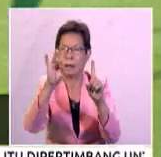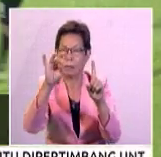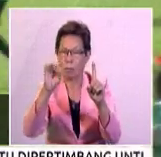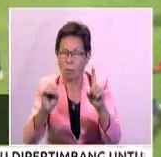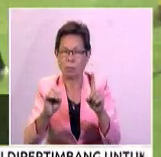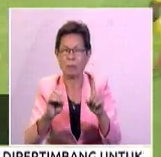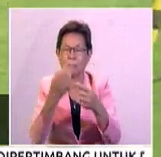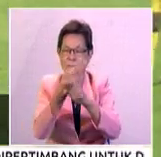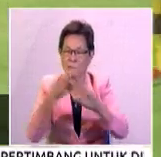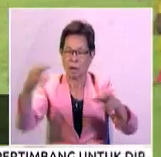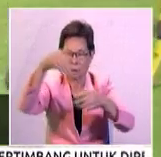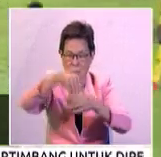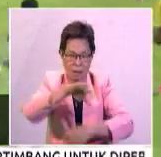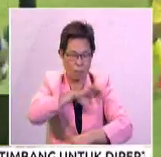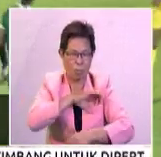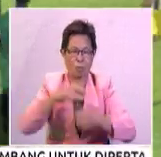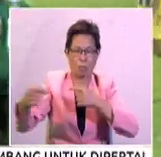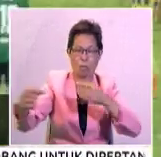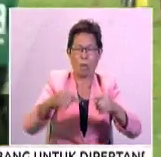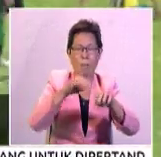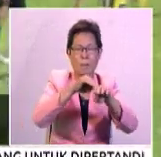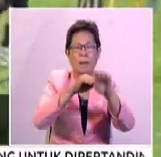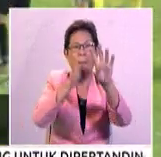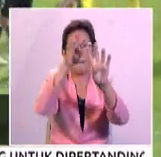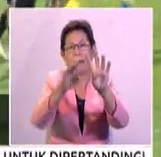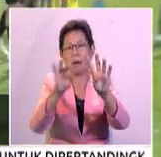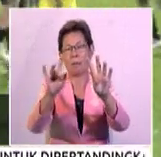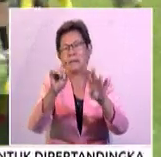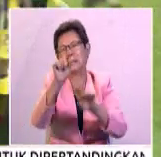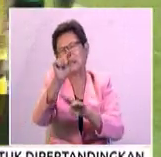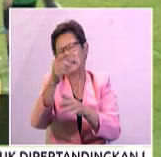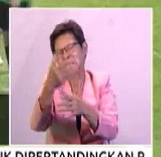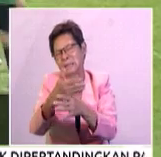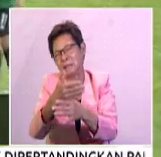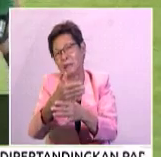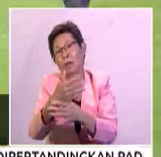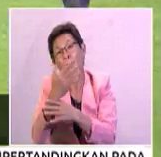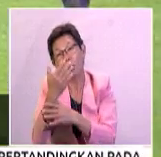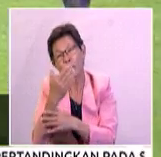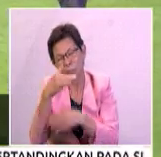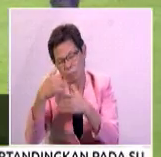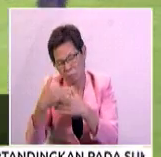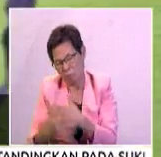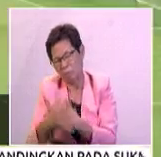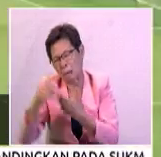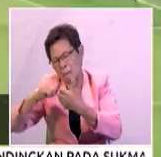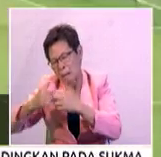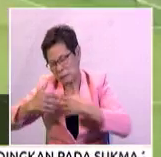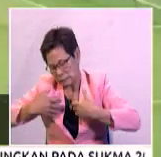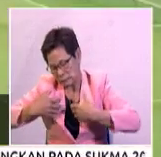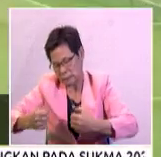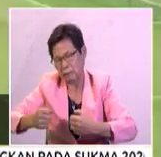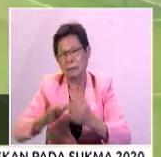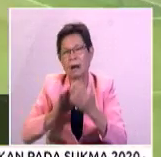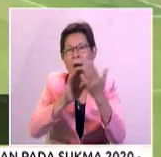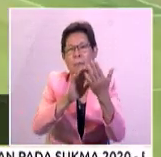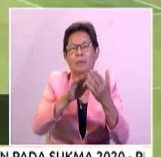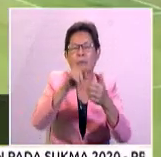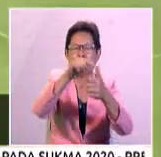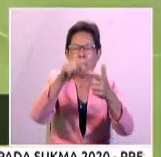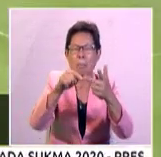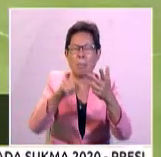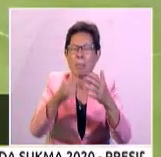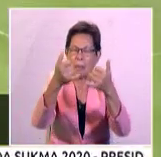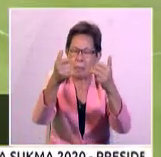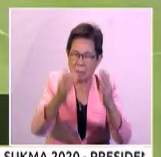bertemu PDRM dalam aksi sulung 4 Ogos ini juga sedikit terjejas dengan kecederaan dan masalah kesihatan yang dihadapi beberapa